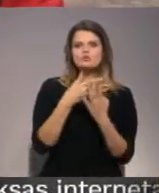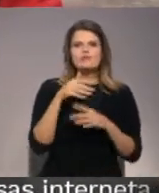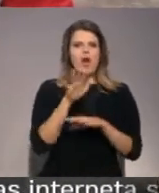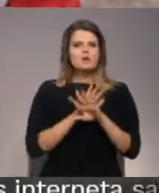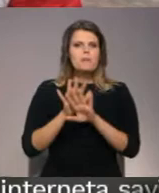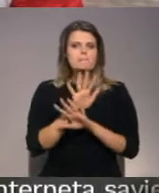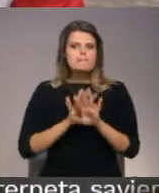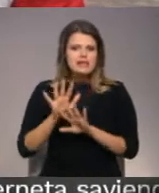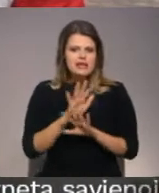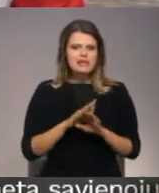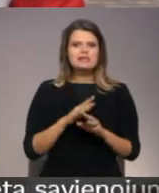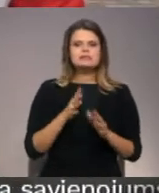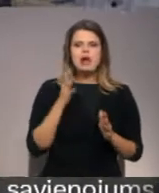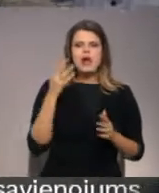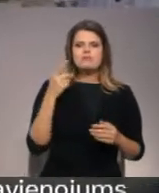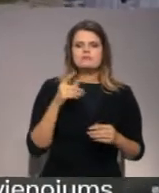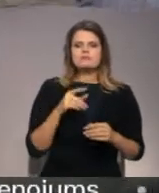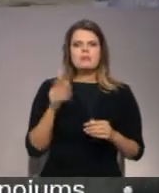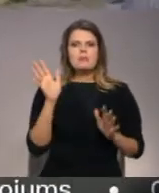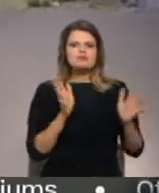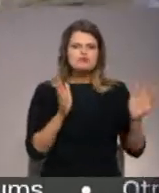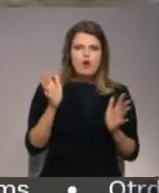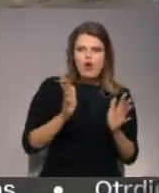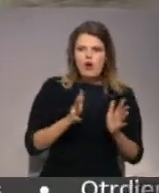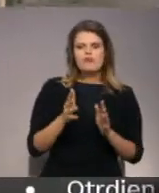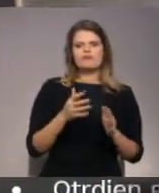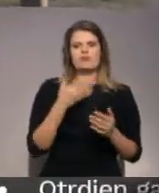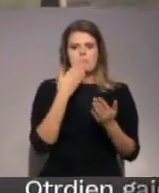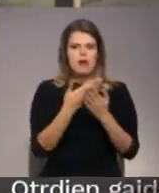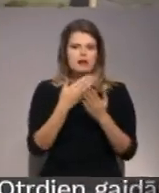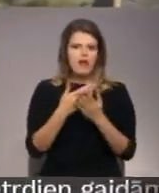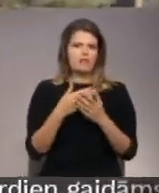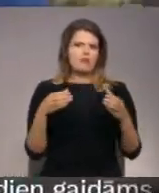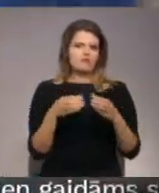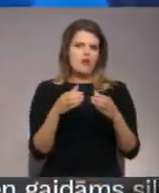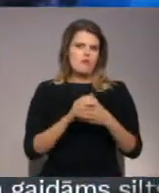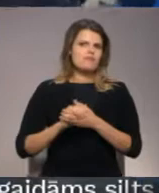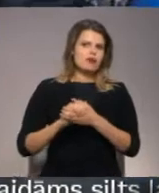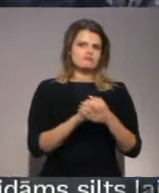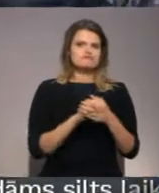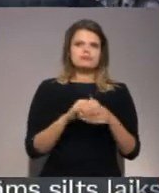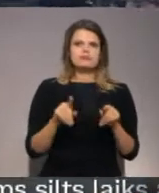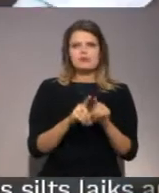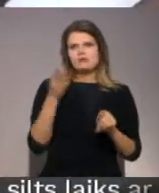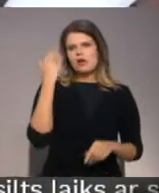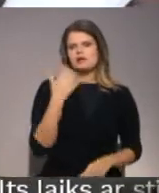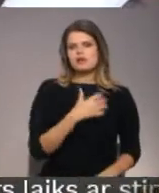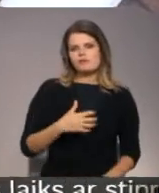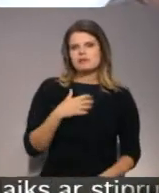pirmā palīdzība, arī šķēršļu joslas, kas parāda komandas saliedētību, kāda bija nepieciešama arī barikāžu